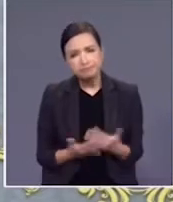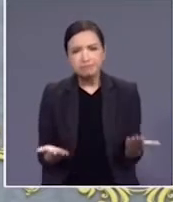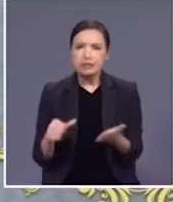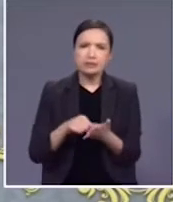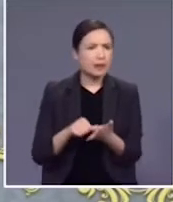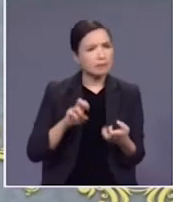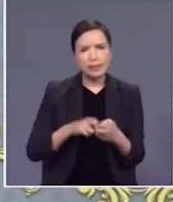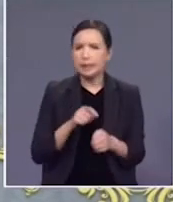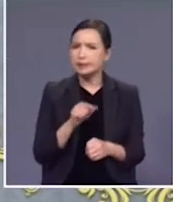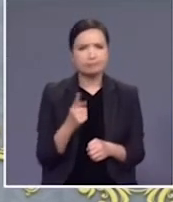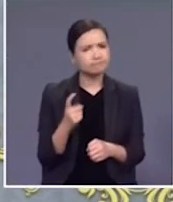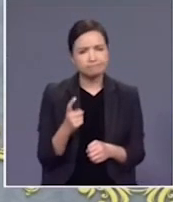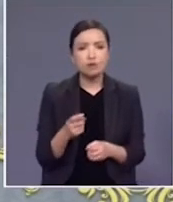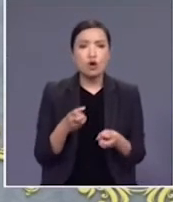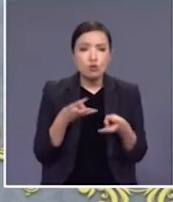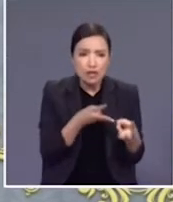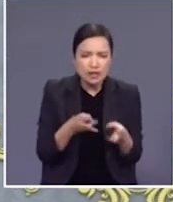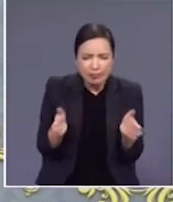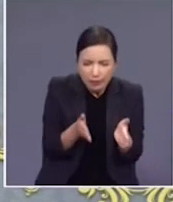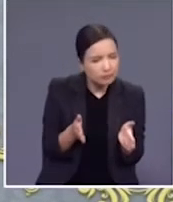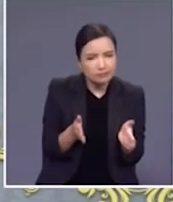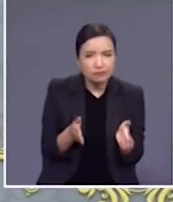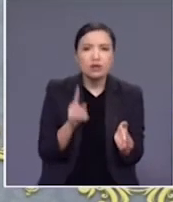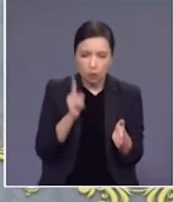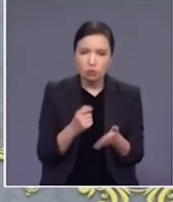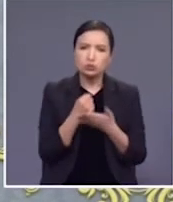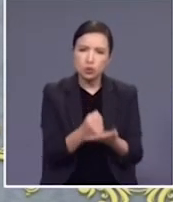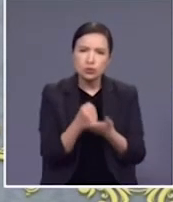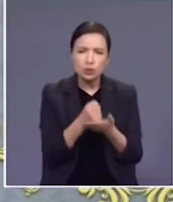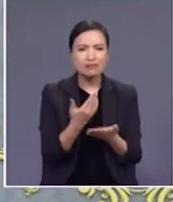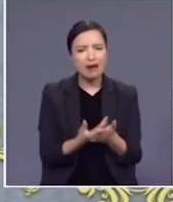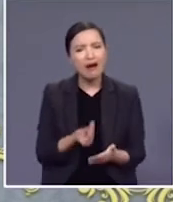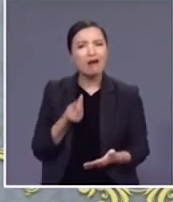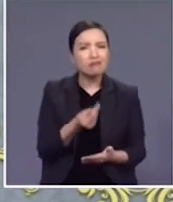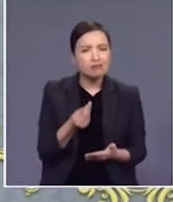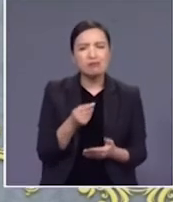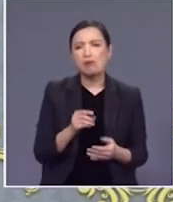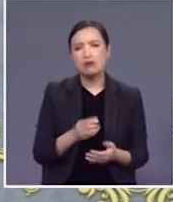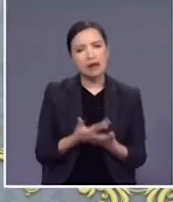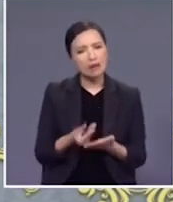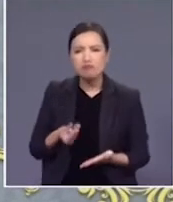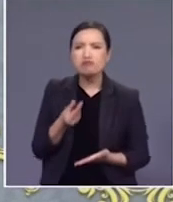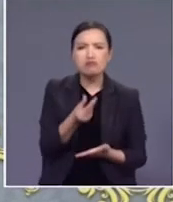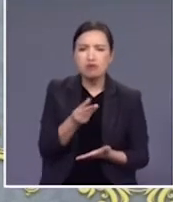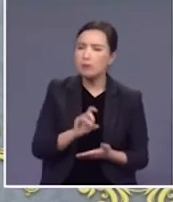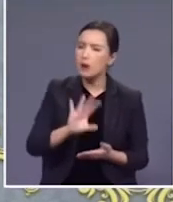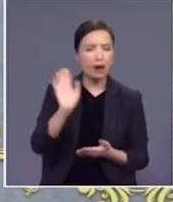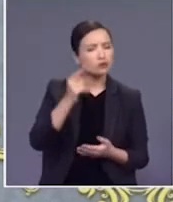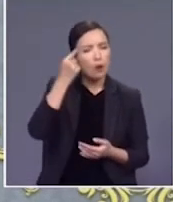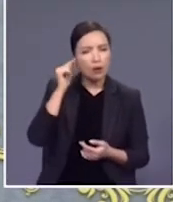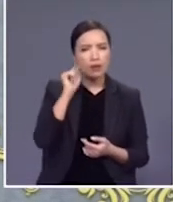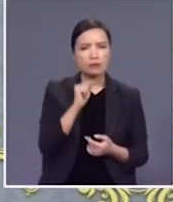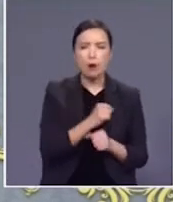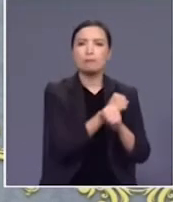ก้ไขปัญหาเหล่านี้ได้ด้วยมาตรการระยะสั้นอีกต่อไปโดยการช่วยเหลือเยียวยารายได้ของพี่น้องเกษตรกรเพียงอย่างเดียวเราต้องคำนึงถึงการสร้าง